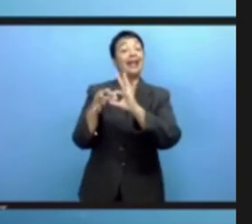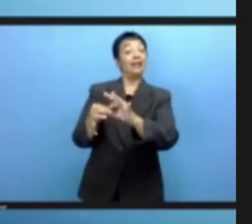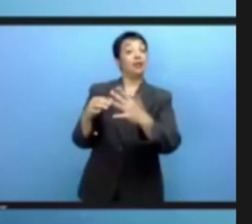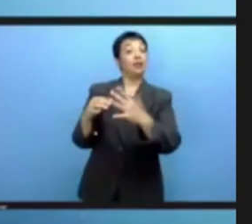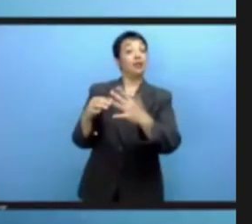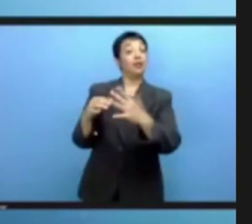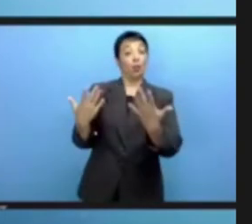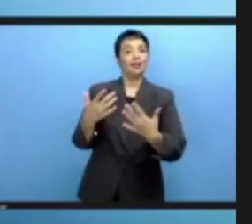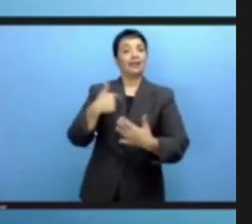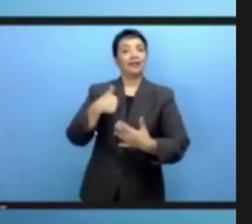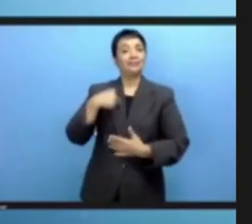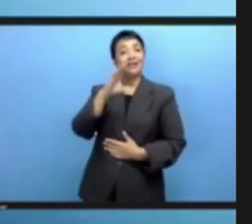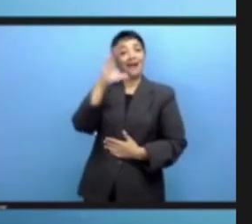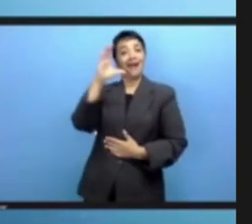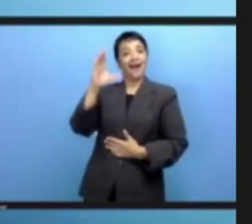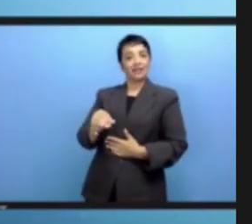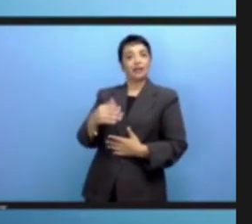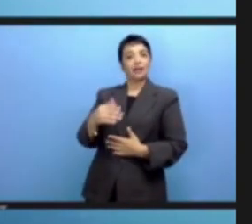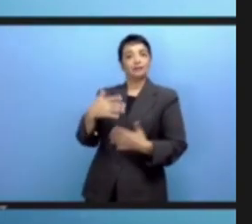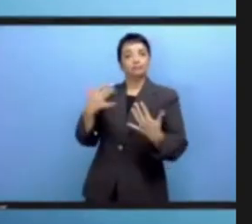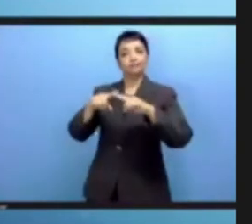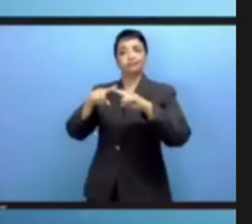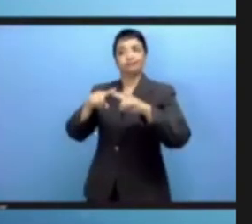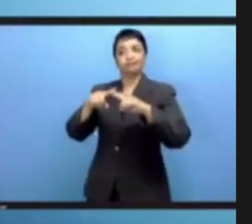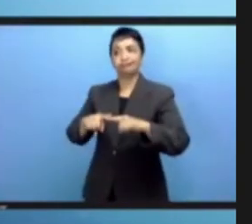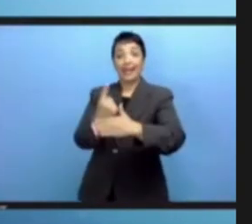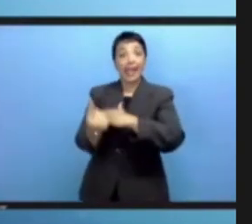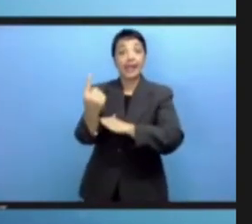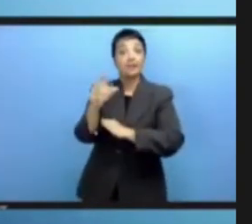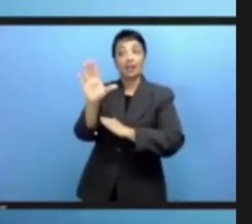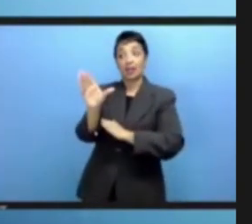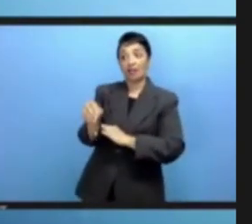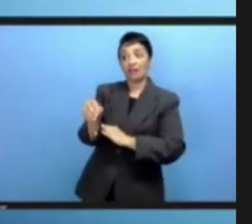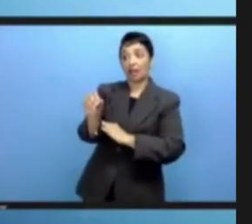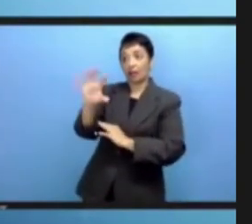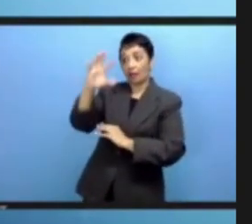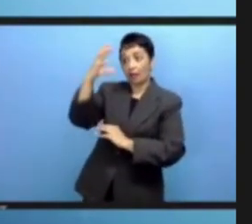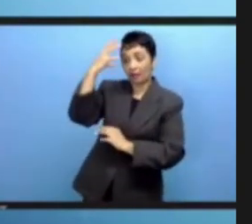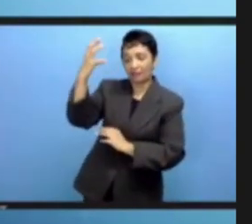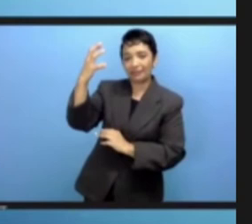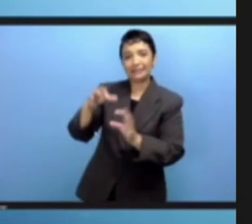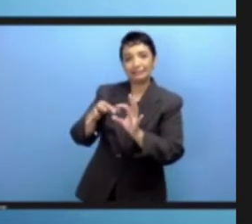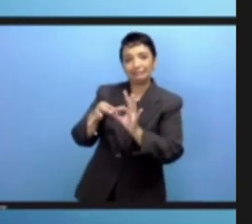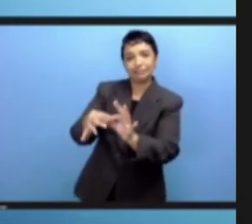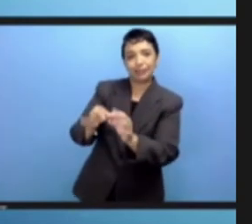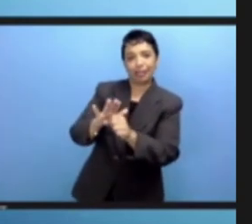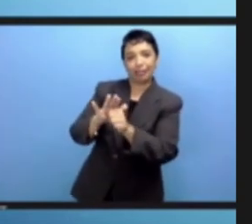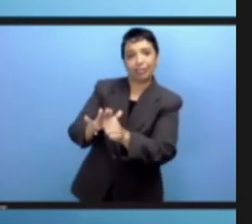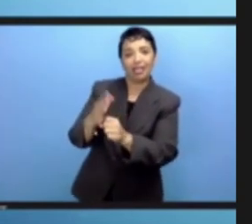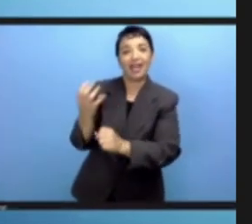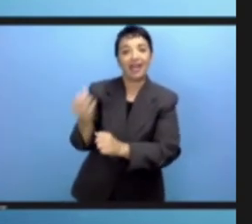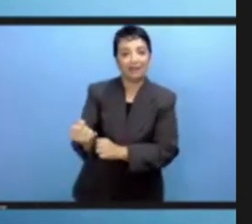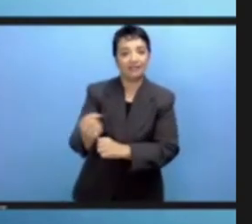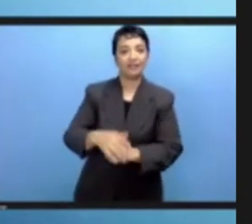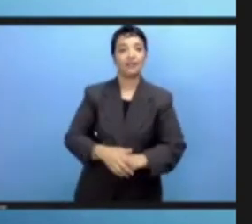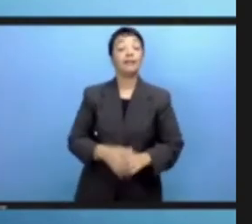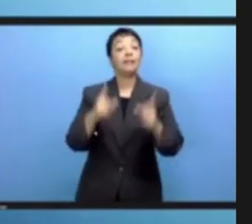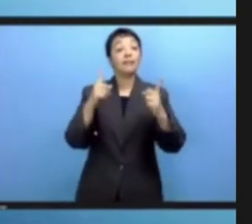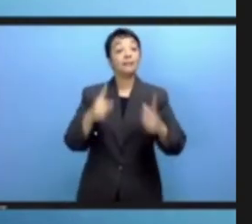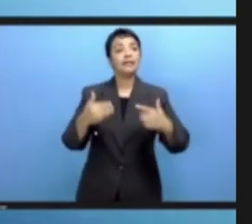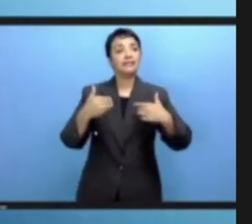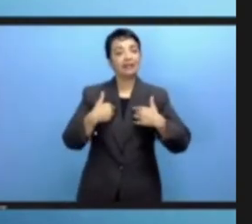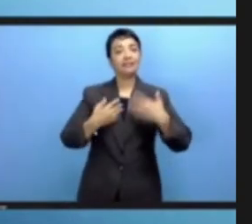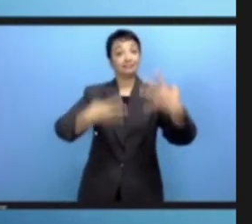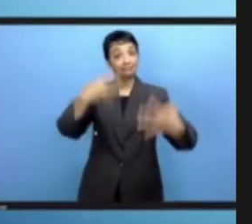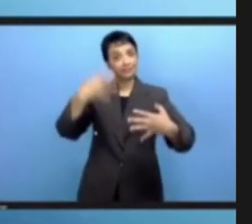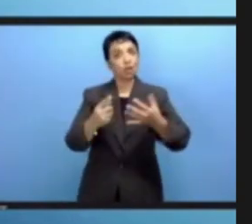Afrique, voilà certaines des entraves à l'autonomie des pays. Nous avons des stratégies liées aux